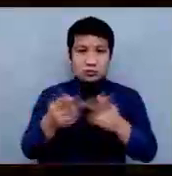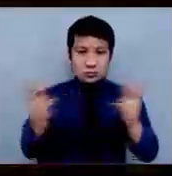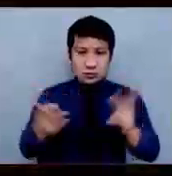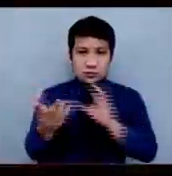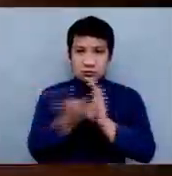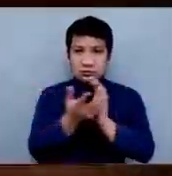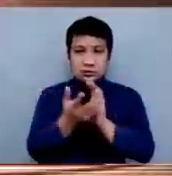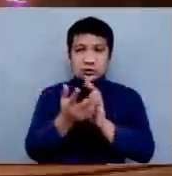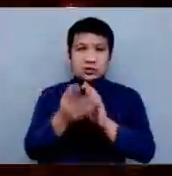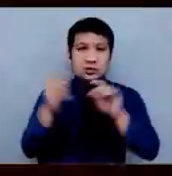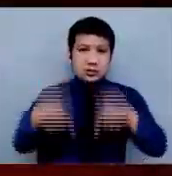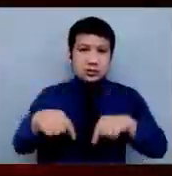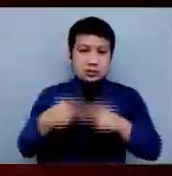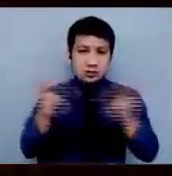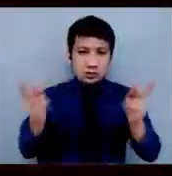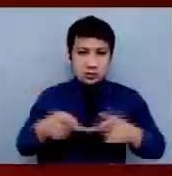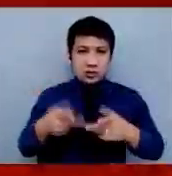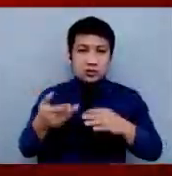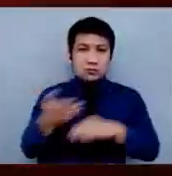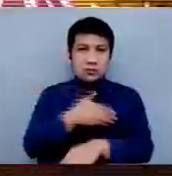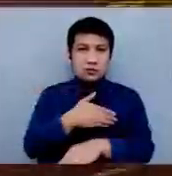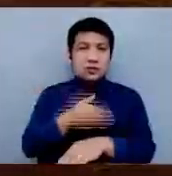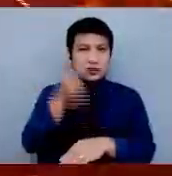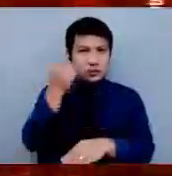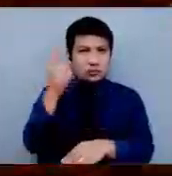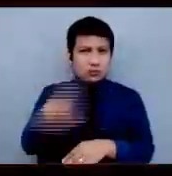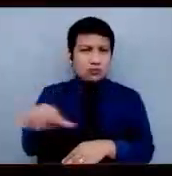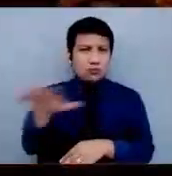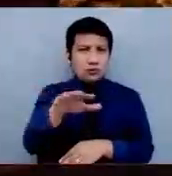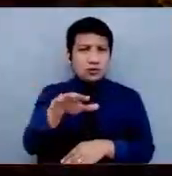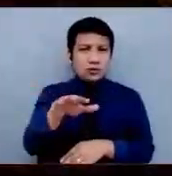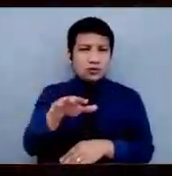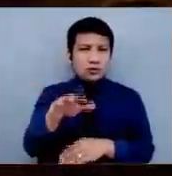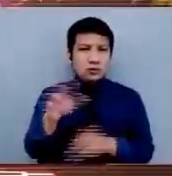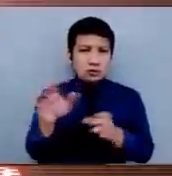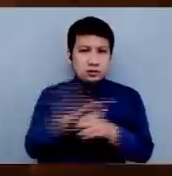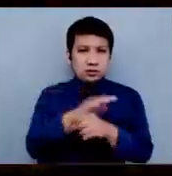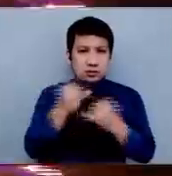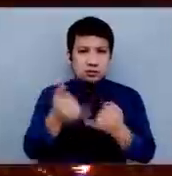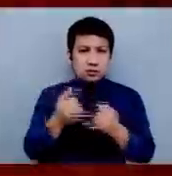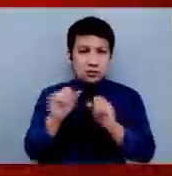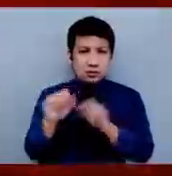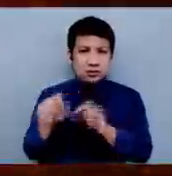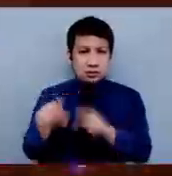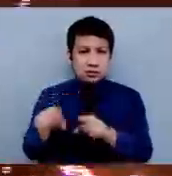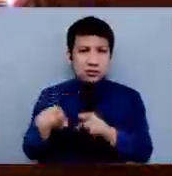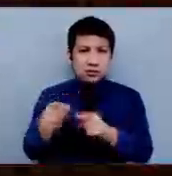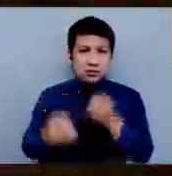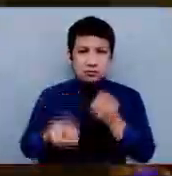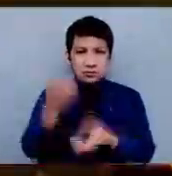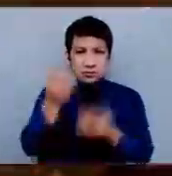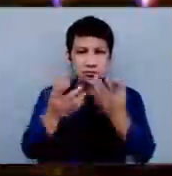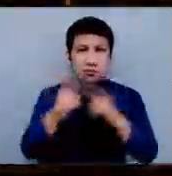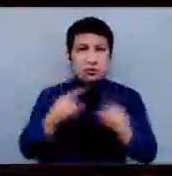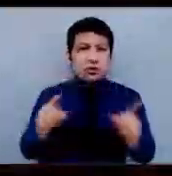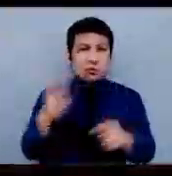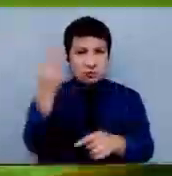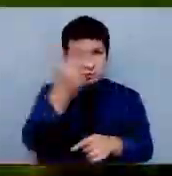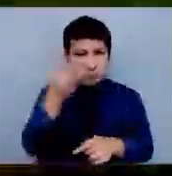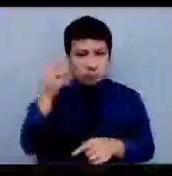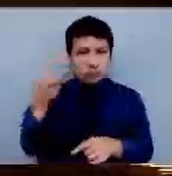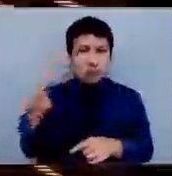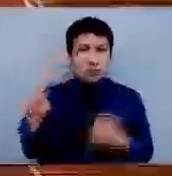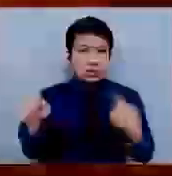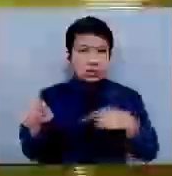fireworks display. Bagay na nauunawaan naman daw ng mga manufacturer at tindero ng paputok, pero may apela rin sila sa